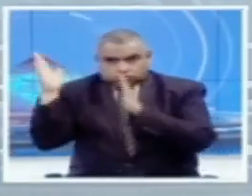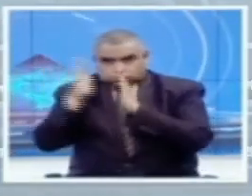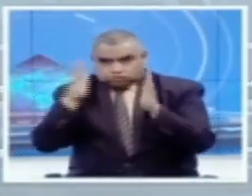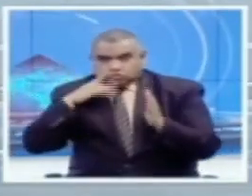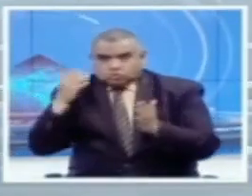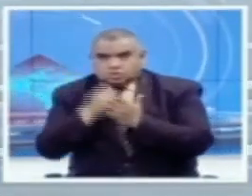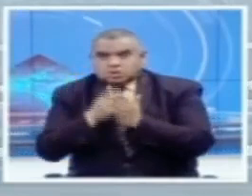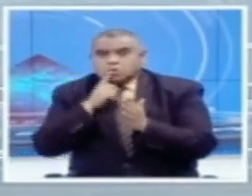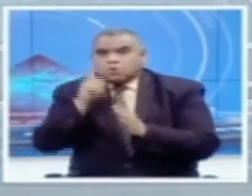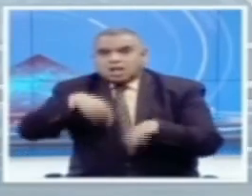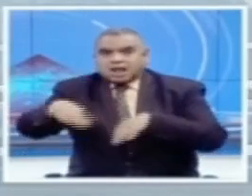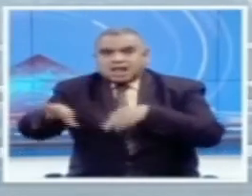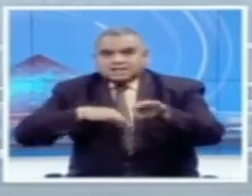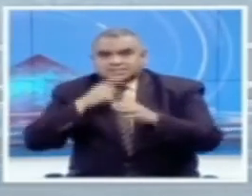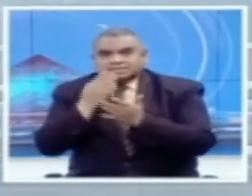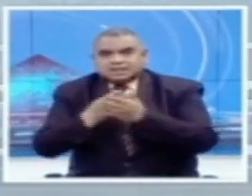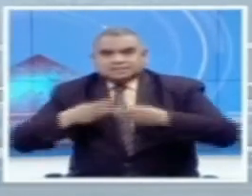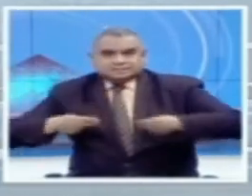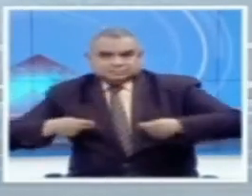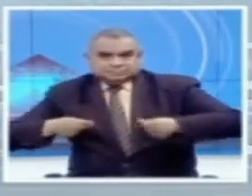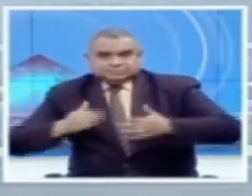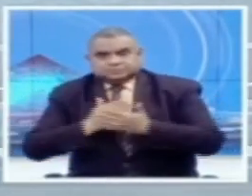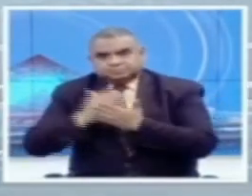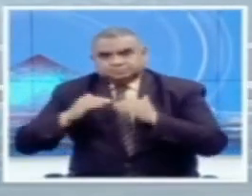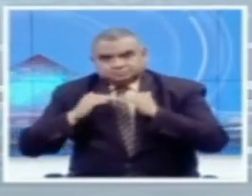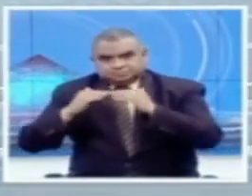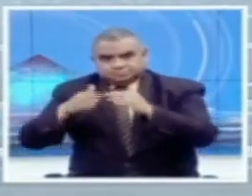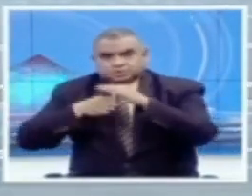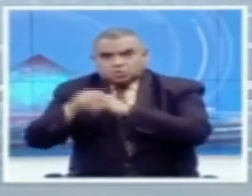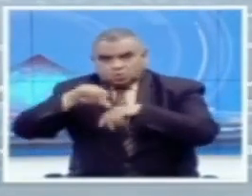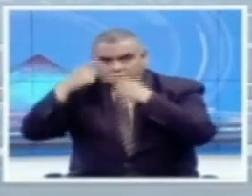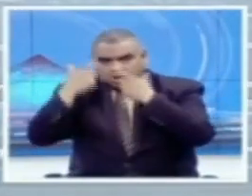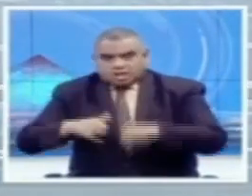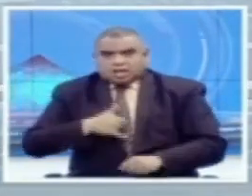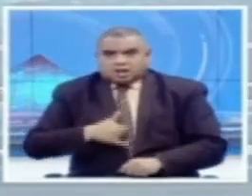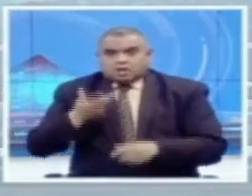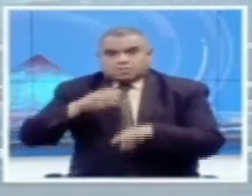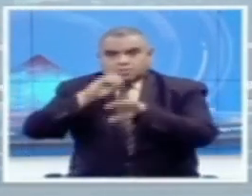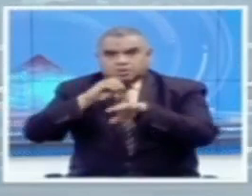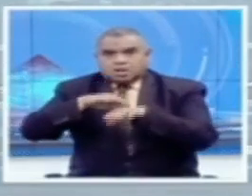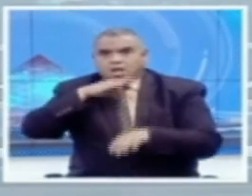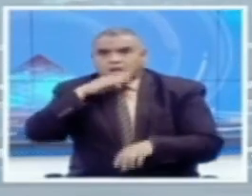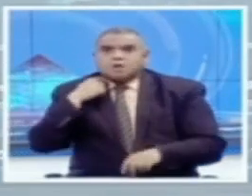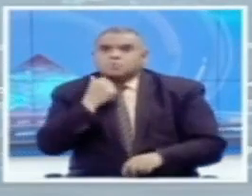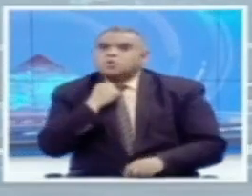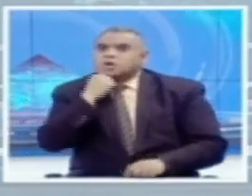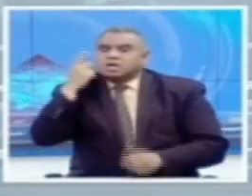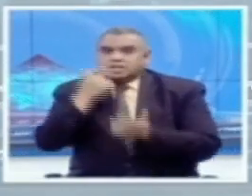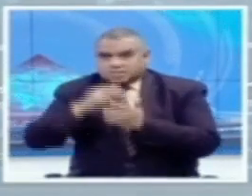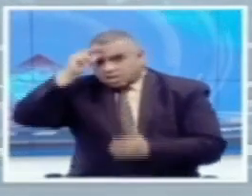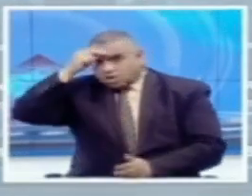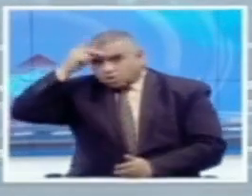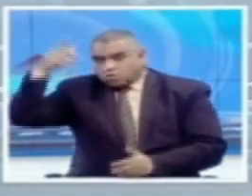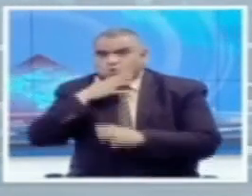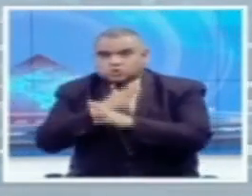طريق الحل السياسي لحقن الدماء وإعادة استقرار اليمن. وشدد أبو الغيط على أن هجمات الحوثي الإرهابية